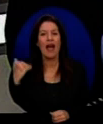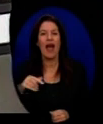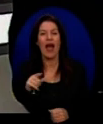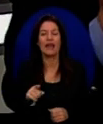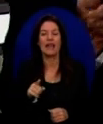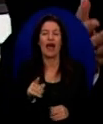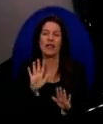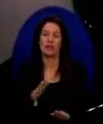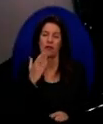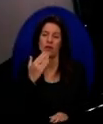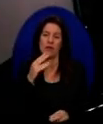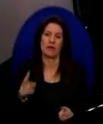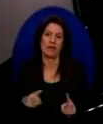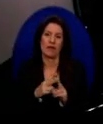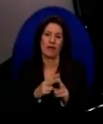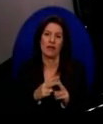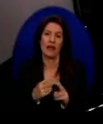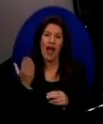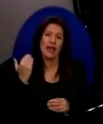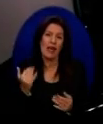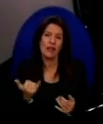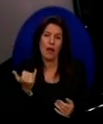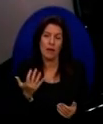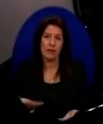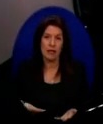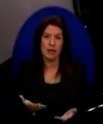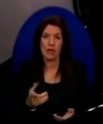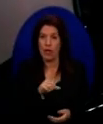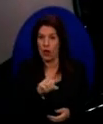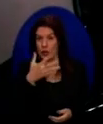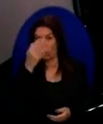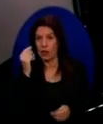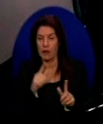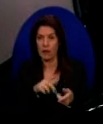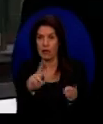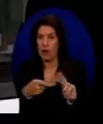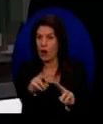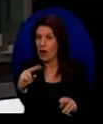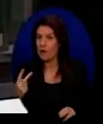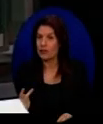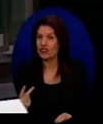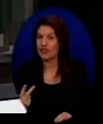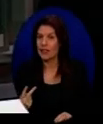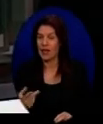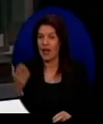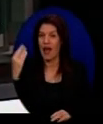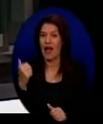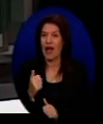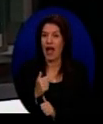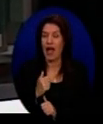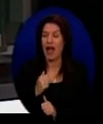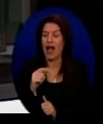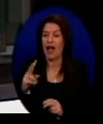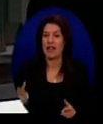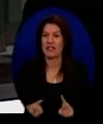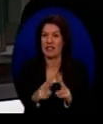בצרפת. הרי לא צריך לשכוח את וישי במלחמת העולם השנייה, את המיליציות הצרפתיות